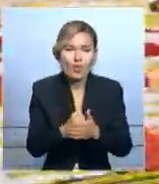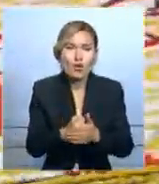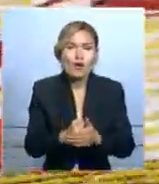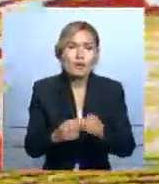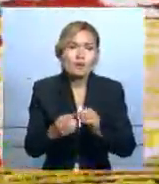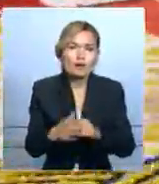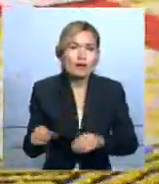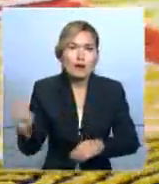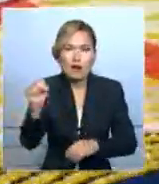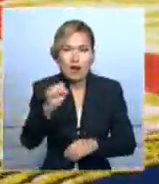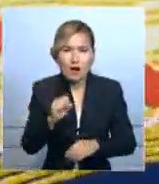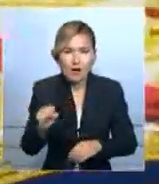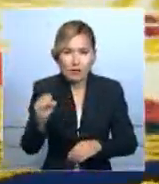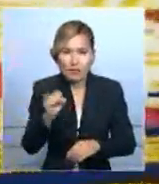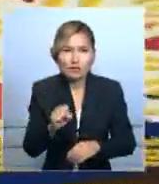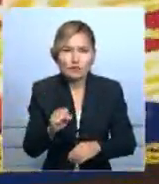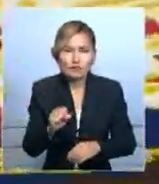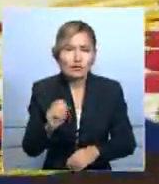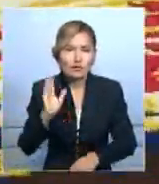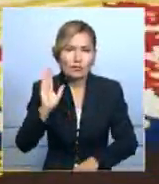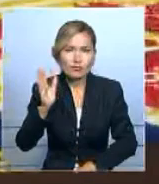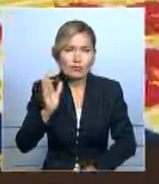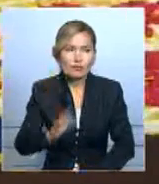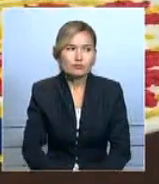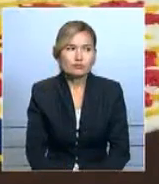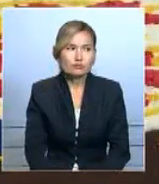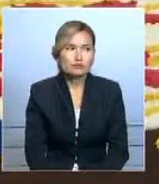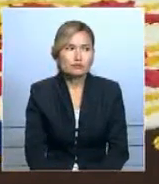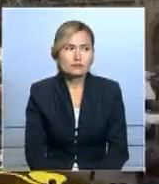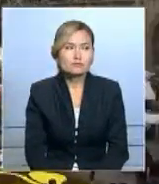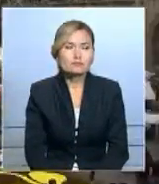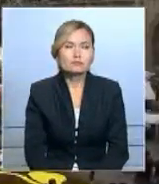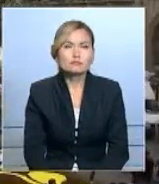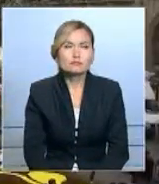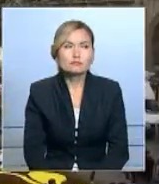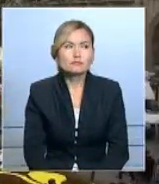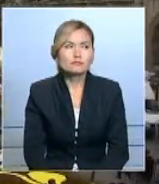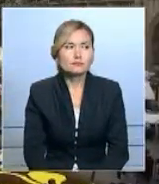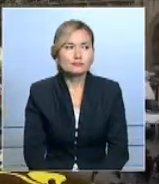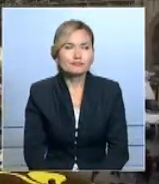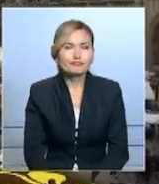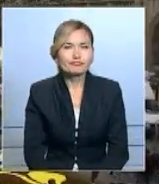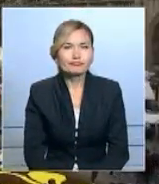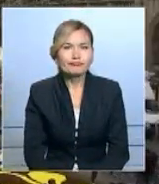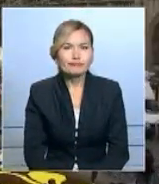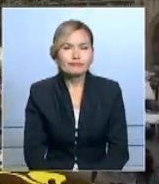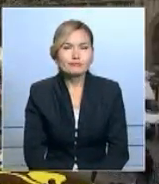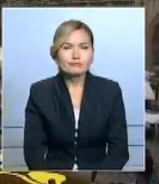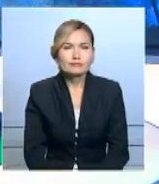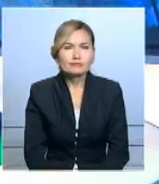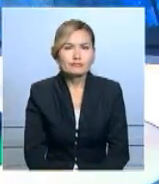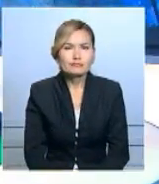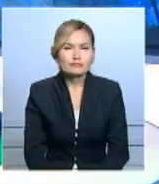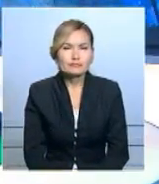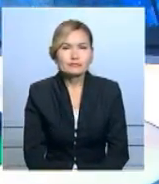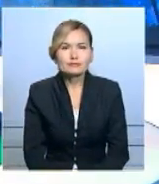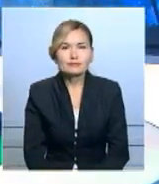қонақтардың көз қуанышы бола алады. Талғат Бегалдықожай, Басем Хасенқызы, 24 KZ.